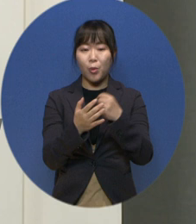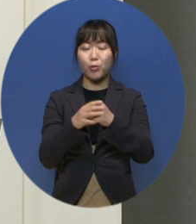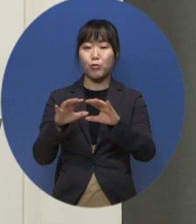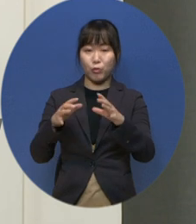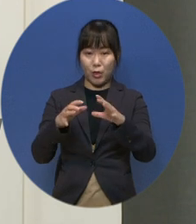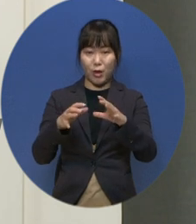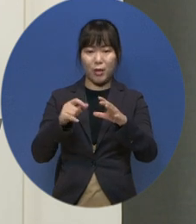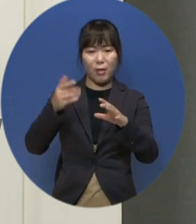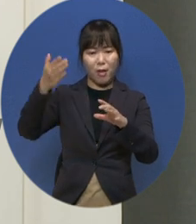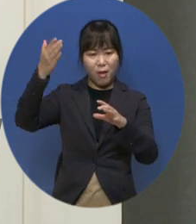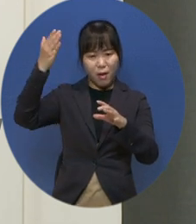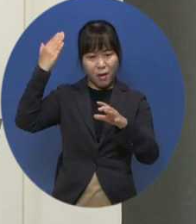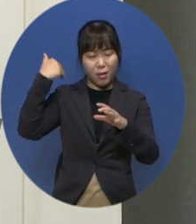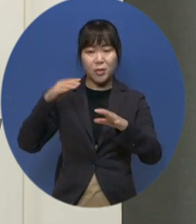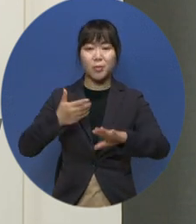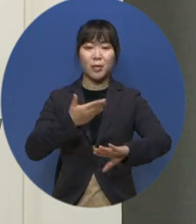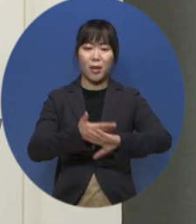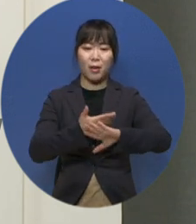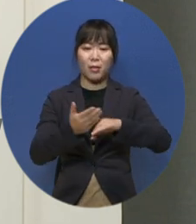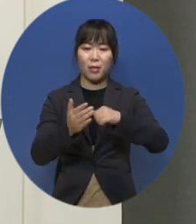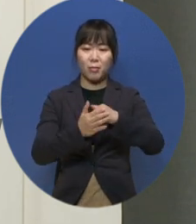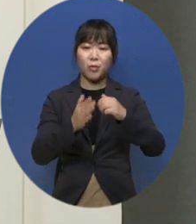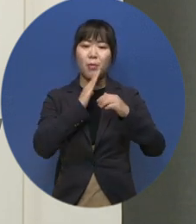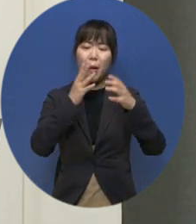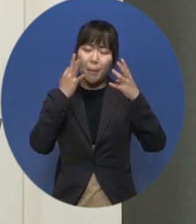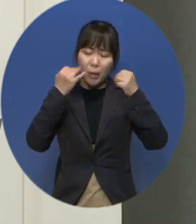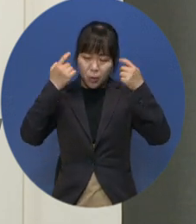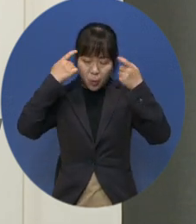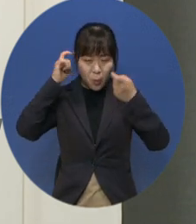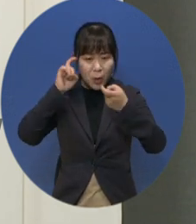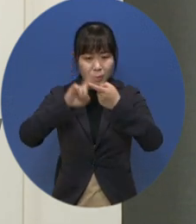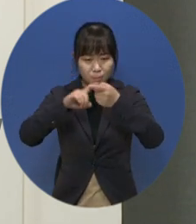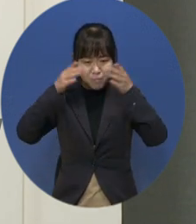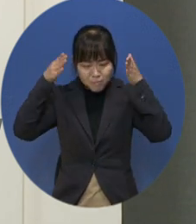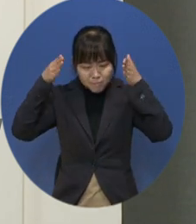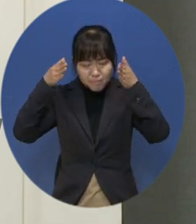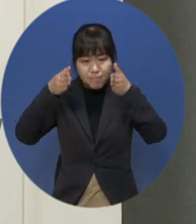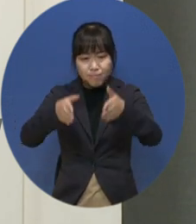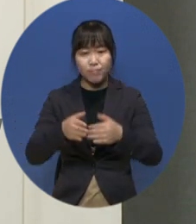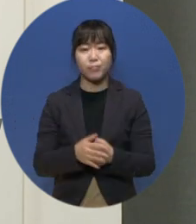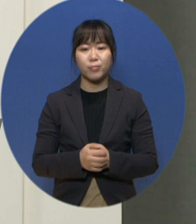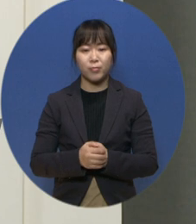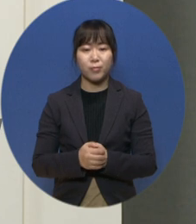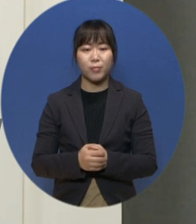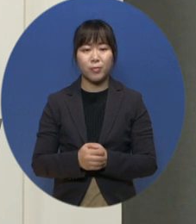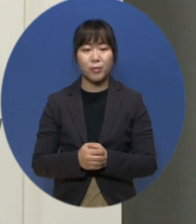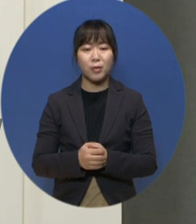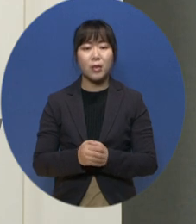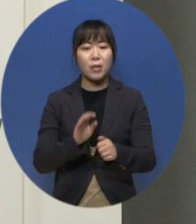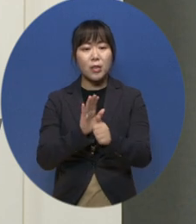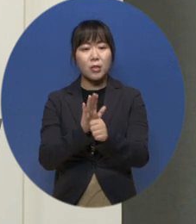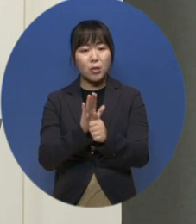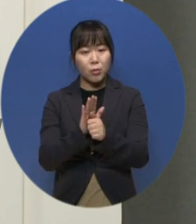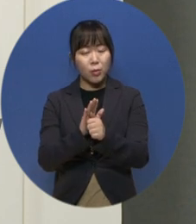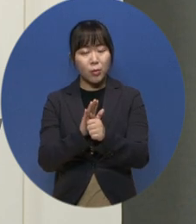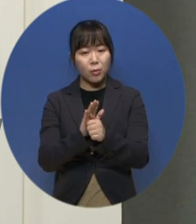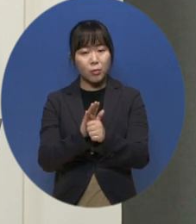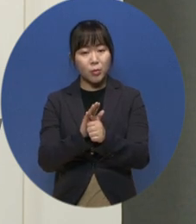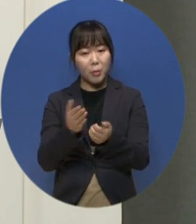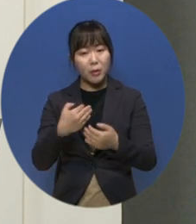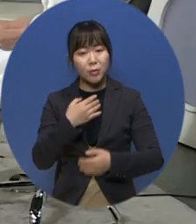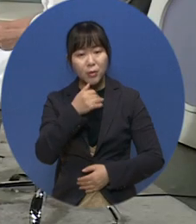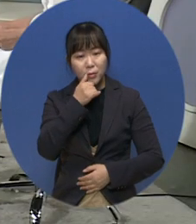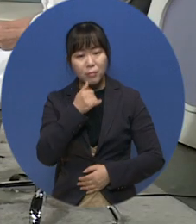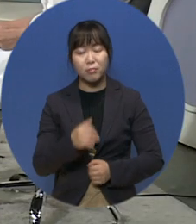국가가 옛날과 달라서 많은 관심을 집중하고 있단 말이에요. 네. 그 지원 대책을 좀 받아본 적이